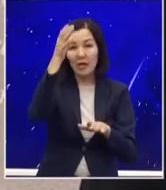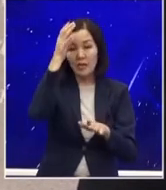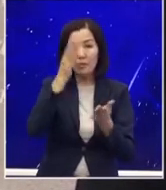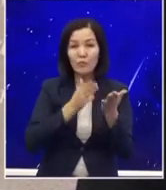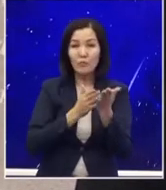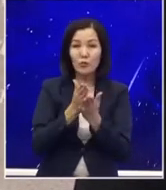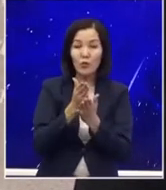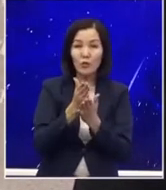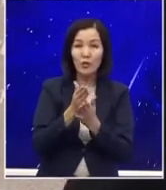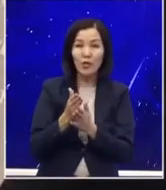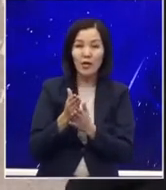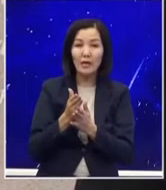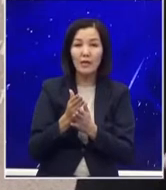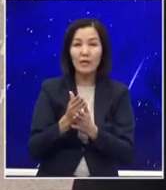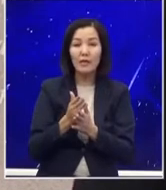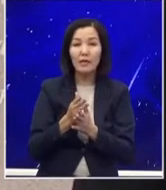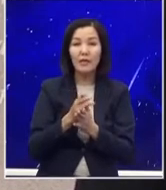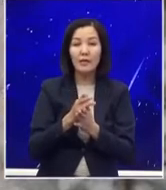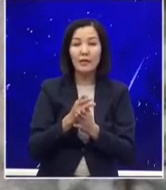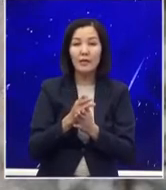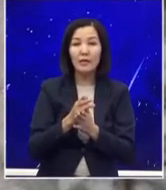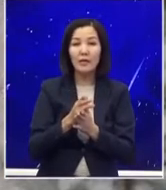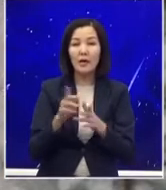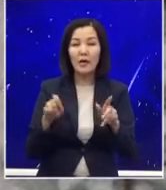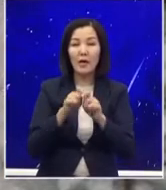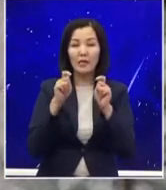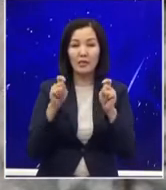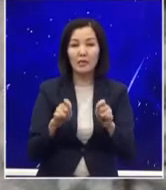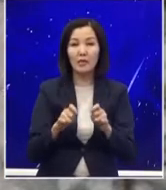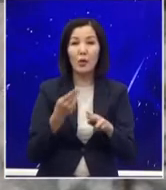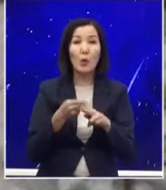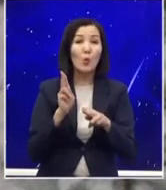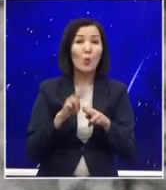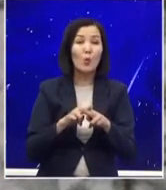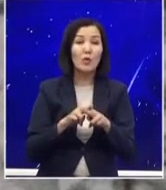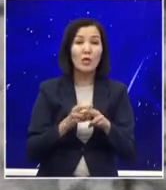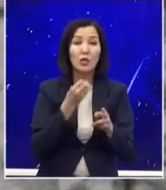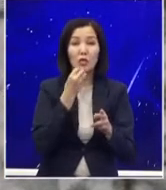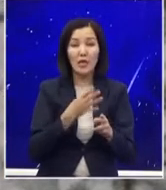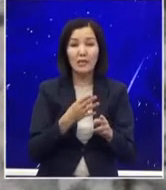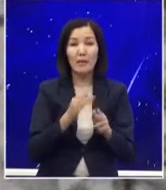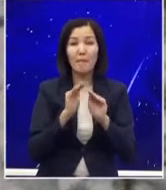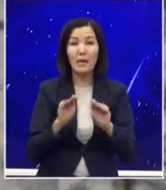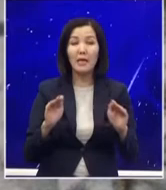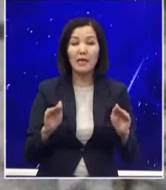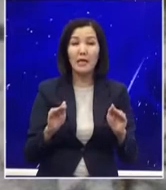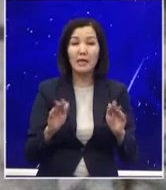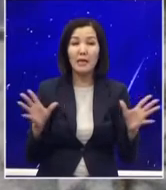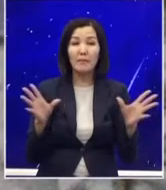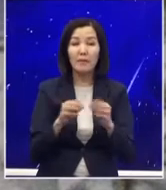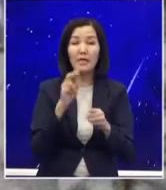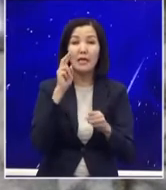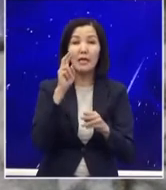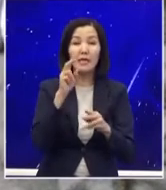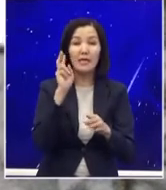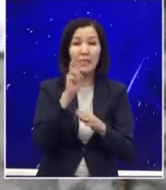баратын бесік деп қарау керек. Өте жақсы. Бала шаға келіп, арасында міне алып берсе осы келесі жылы